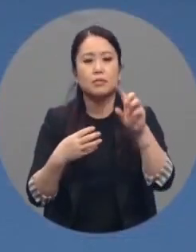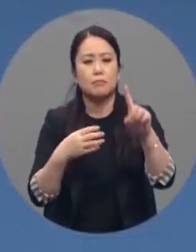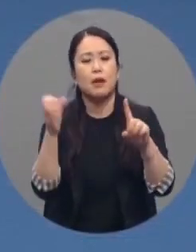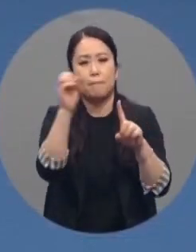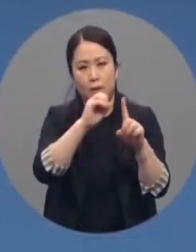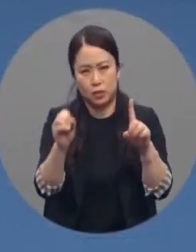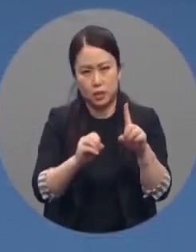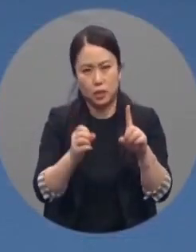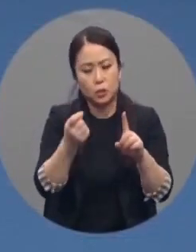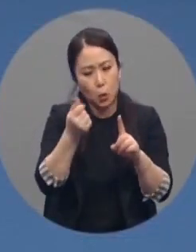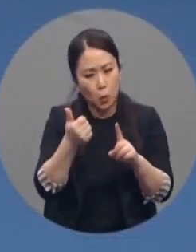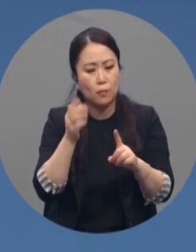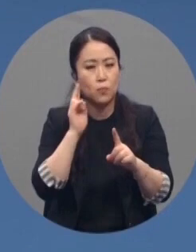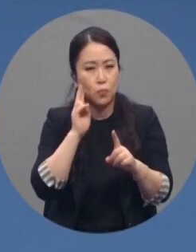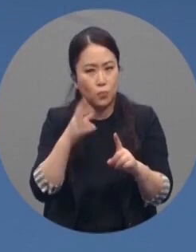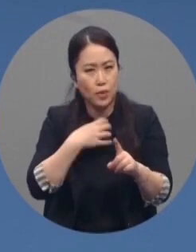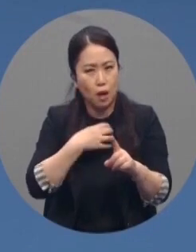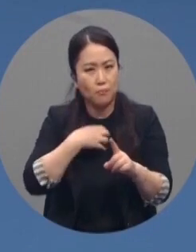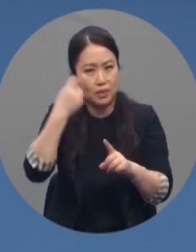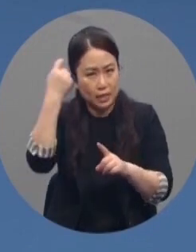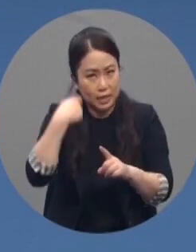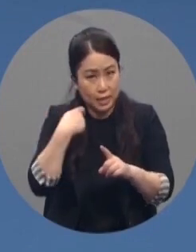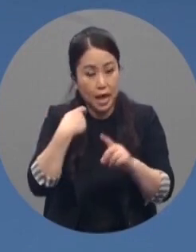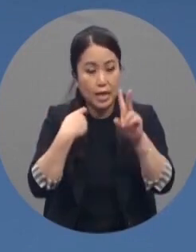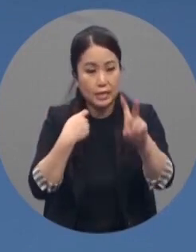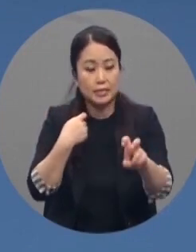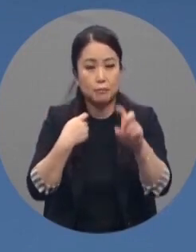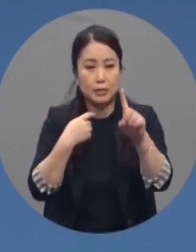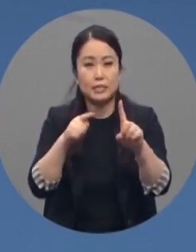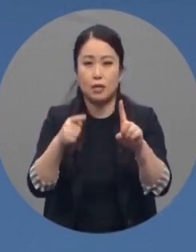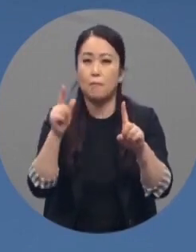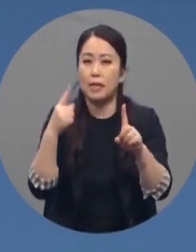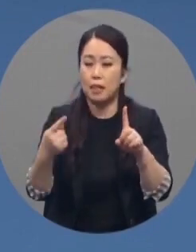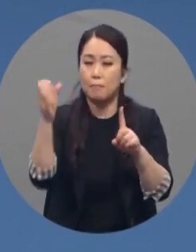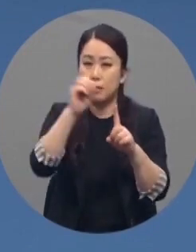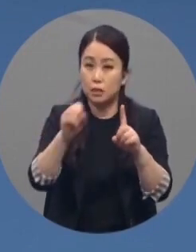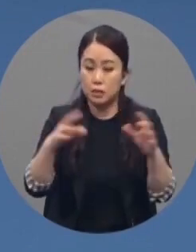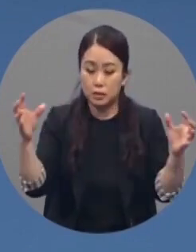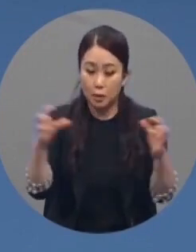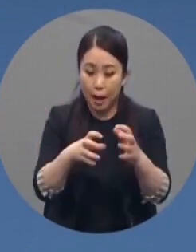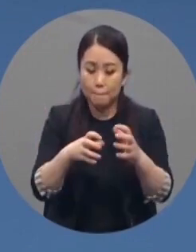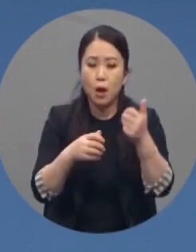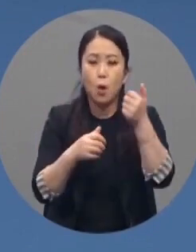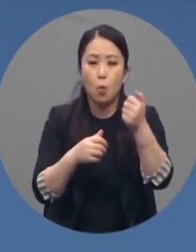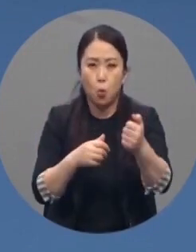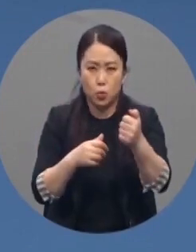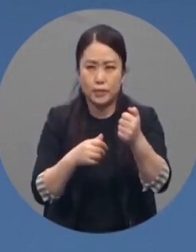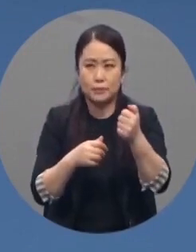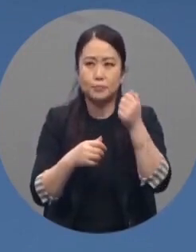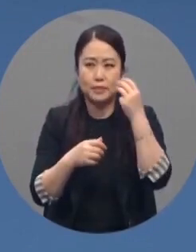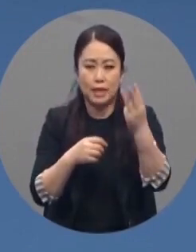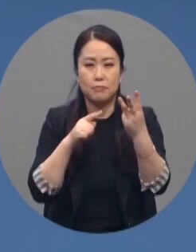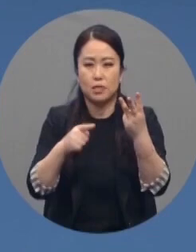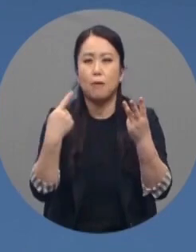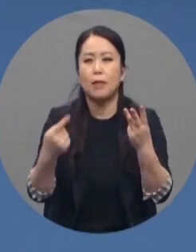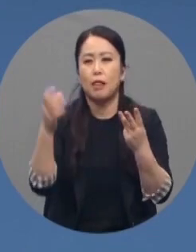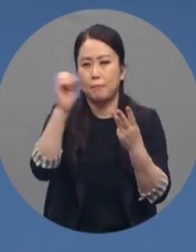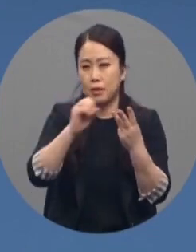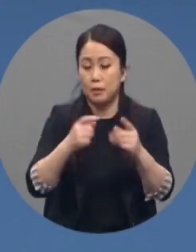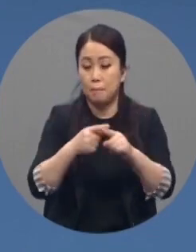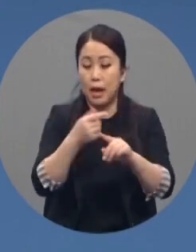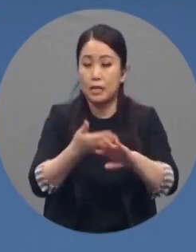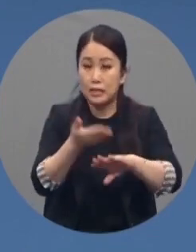조금 위험하다 22.1%로 전체의 53.1% 과반 이상이 원전은 위험한